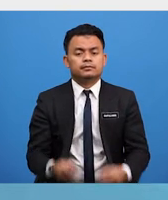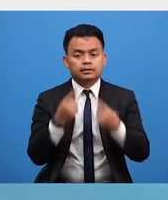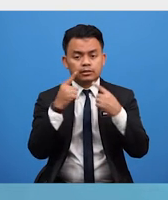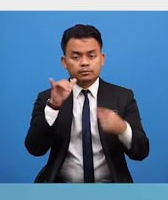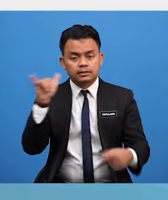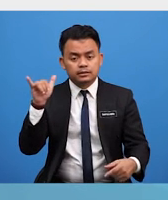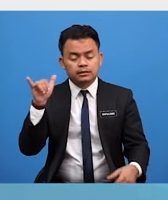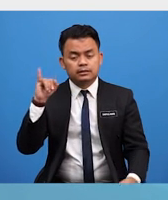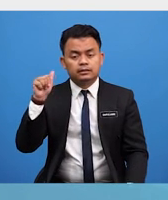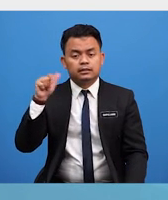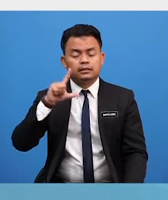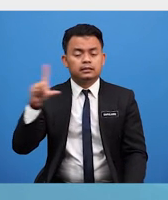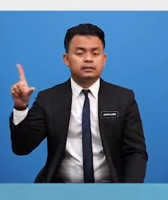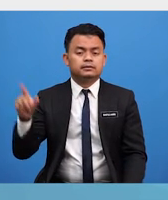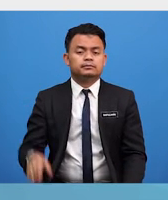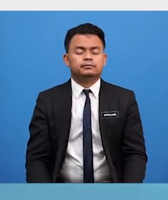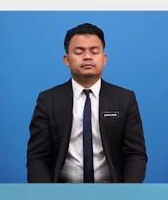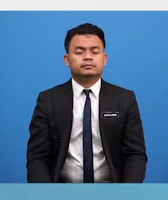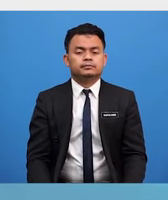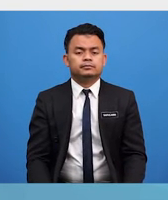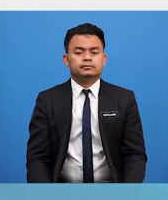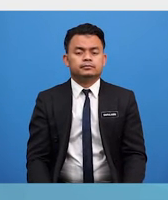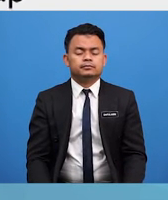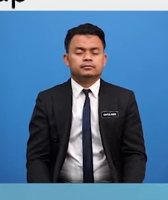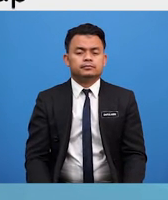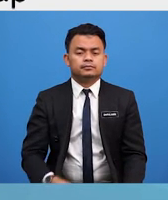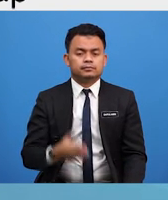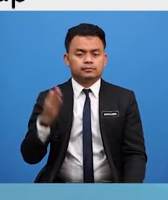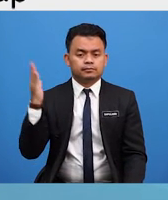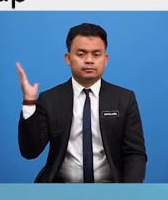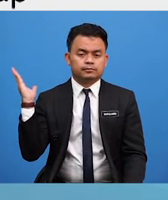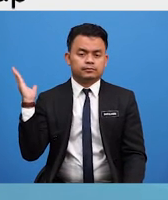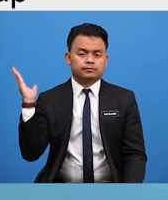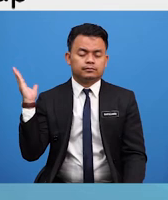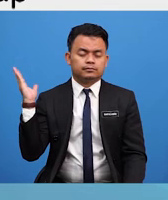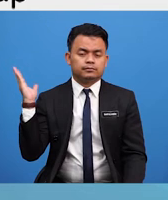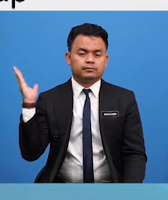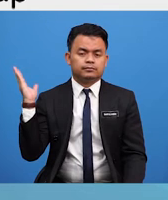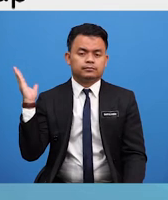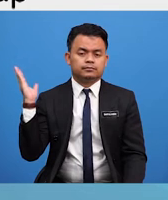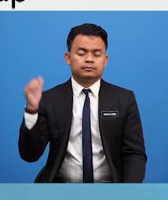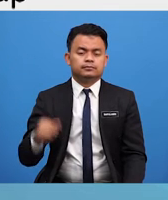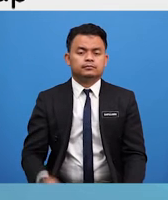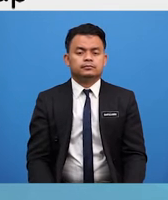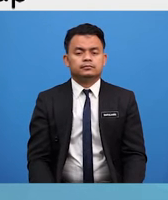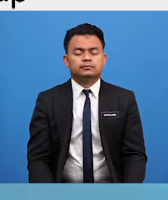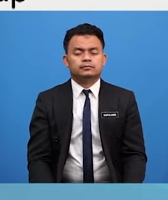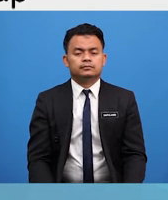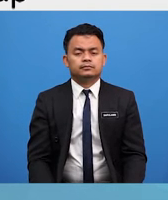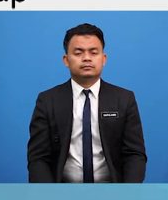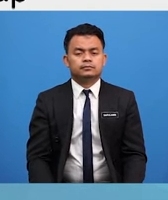Jawapannya ialah, tempoh masa yang diperlukan untuk merendam blok batik terap